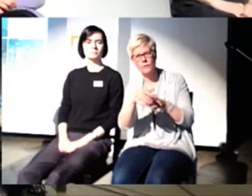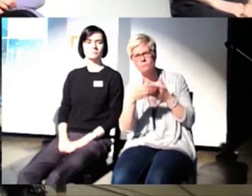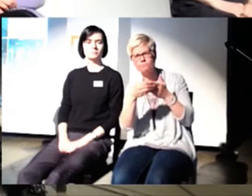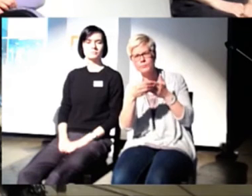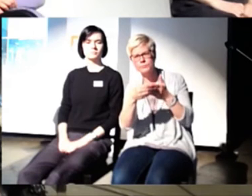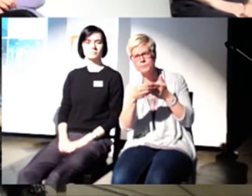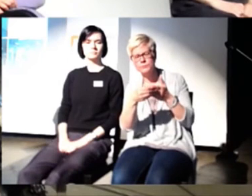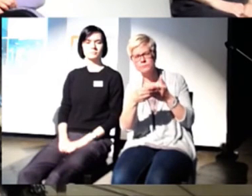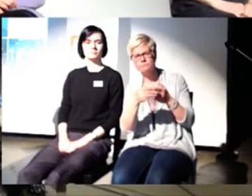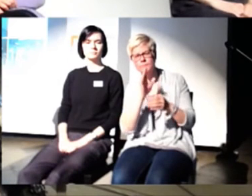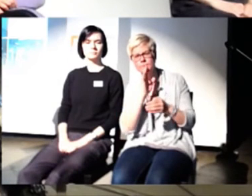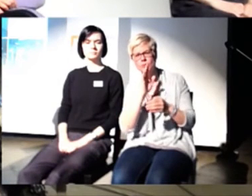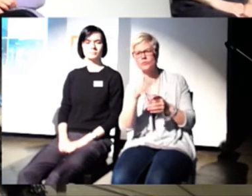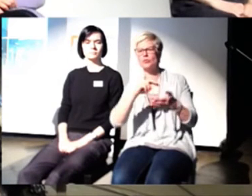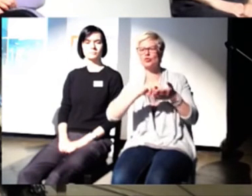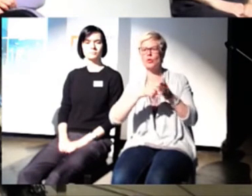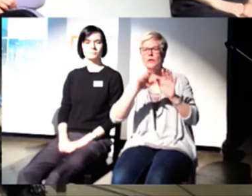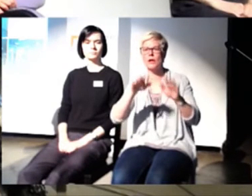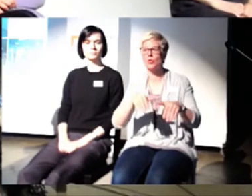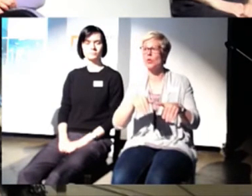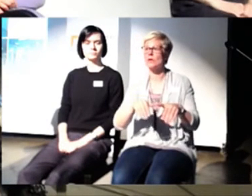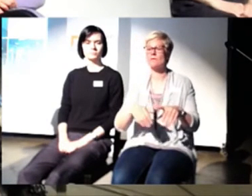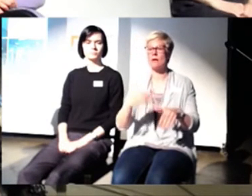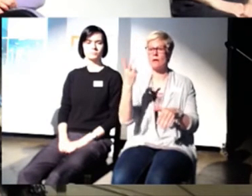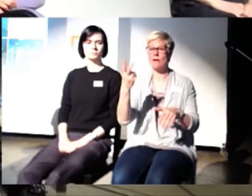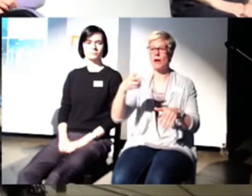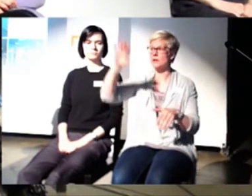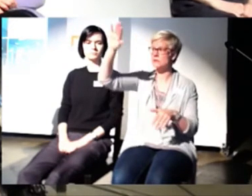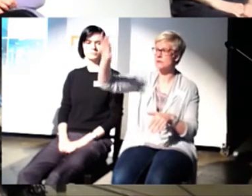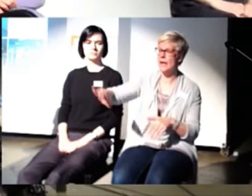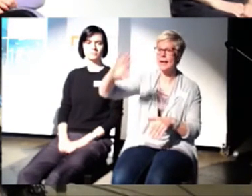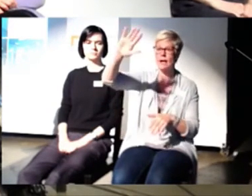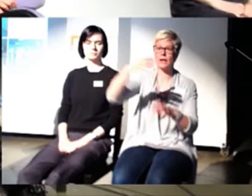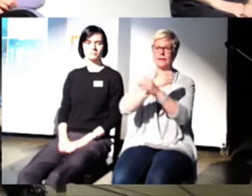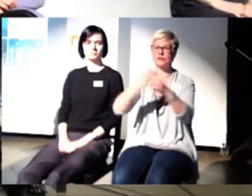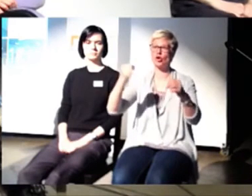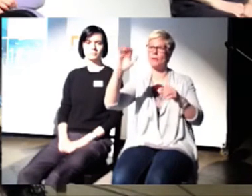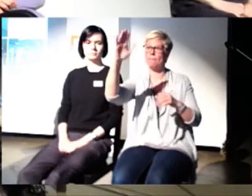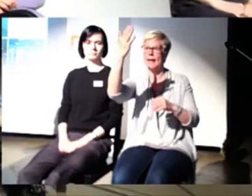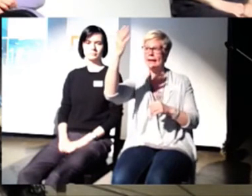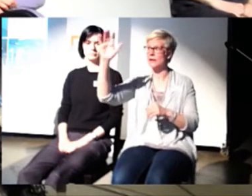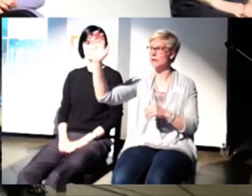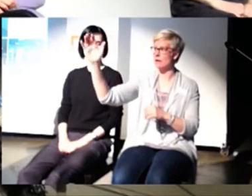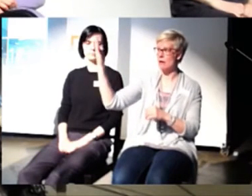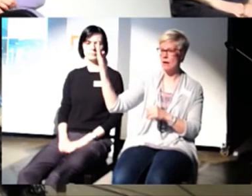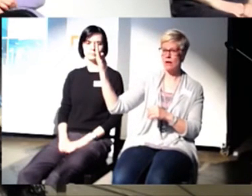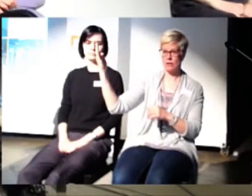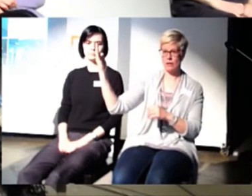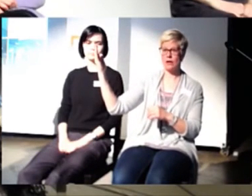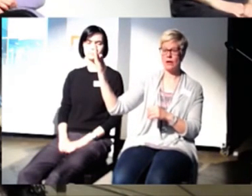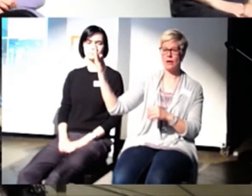on kahdella seinällä isot peilit, mitkä voi kuitenkin verhoin peitä. Ja sen tanssilaatian koko